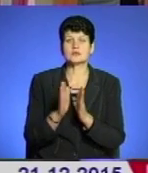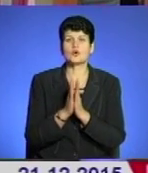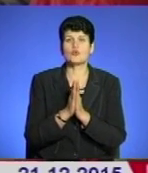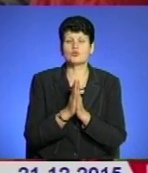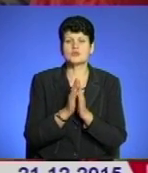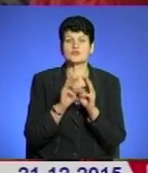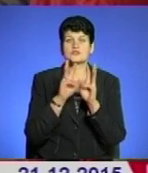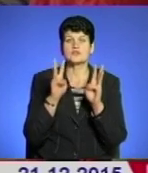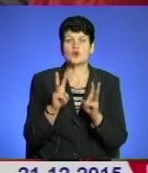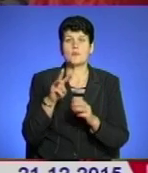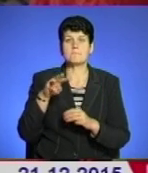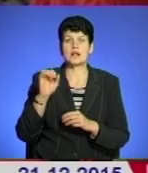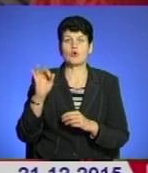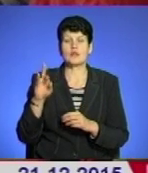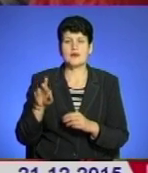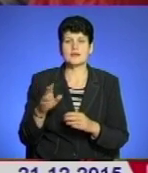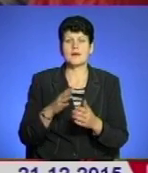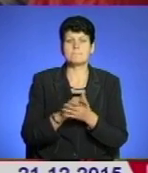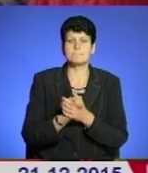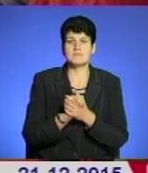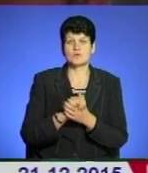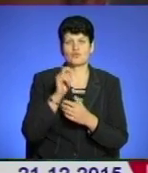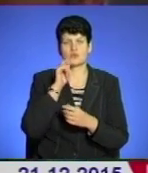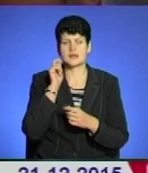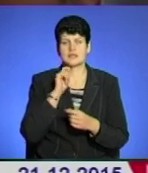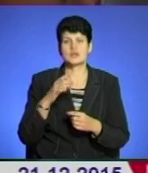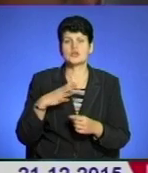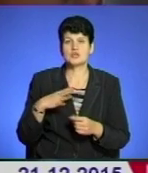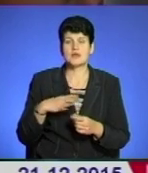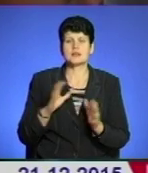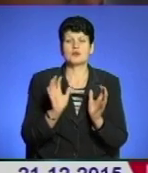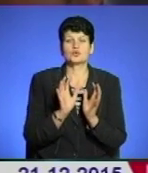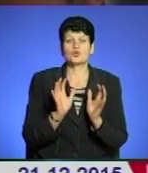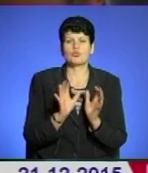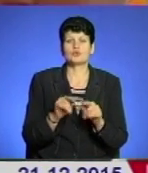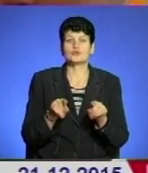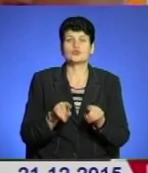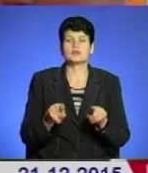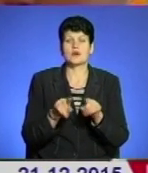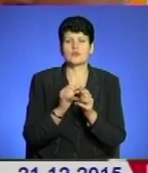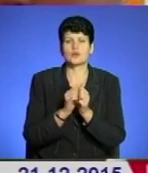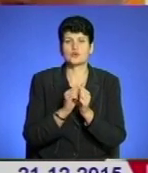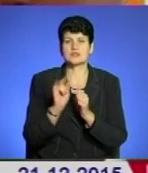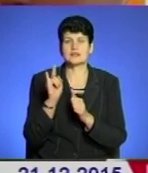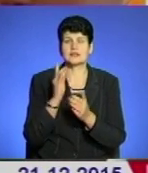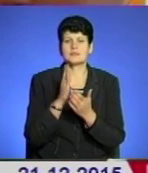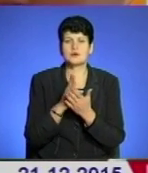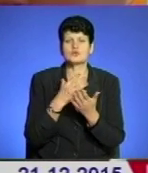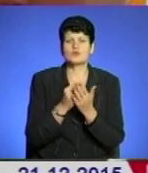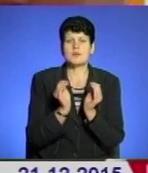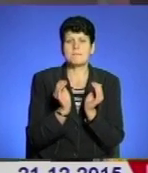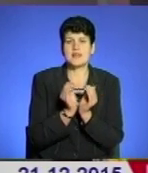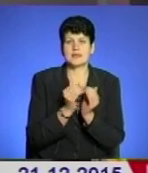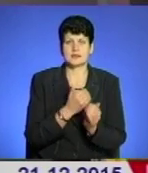Святого Миколая миру для країни, а також вони чекають на турботу. Та, як і кожна дитина, мають свої маленькі